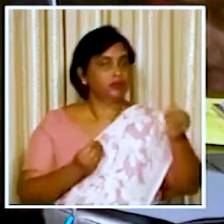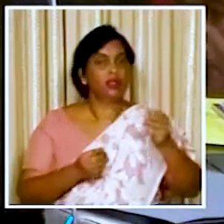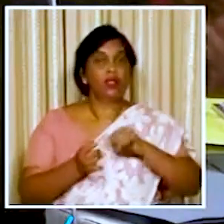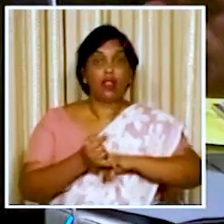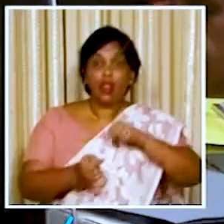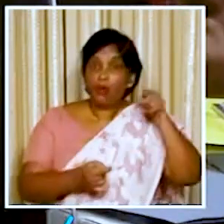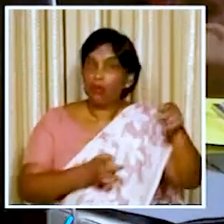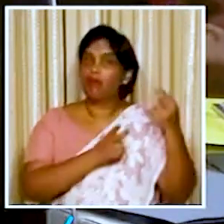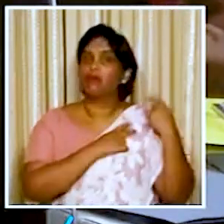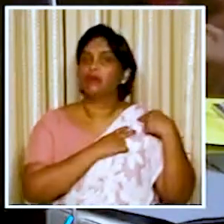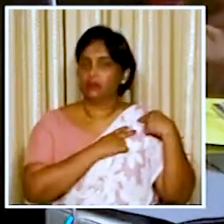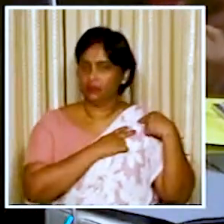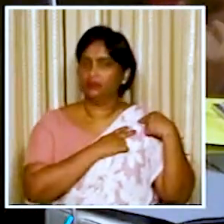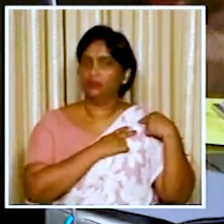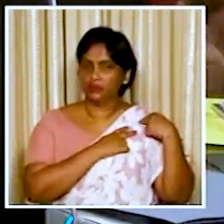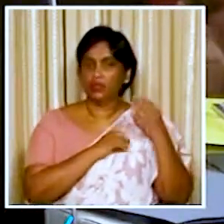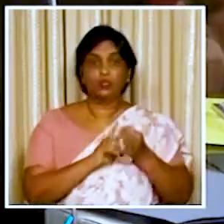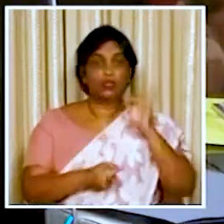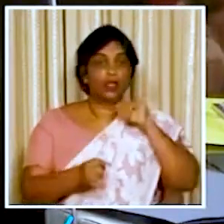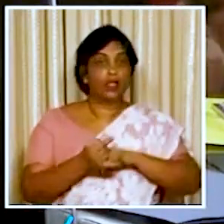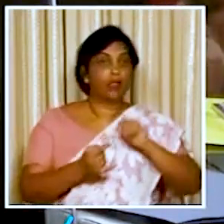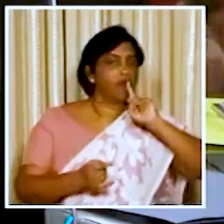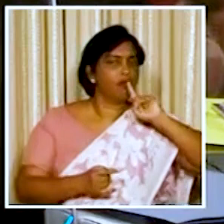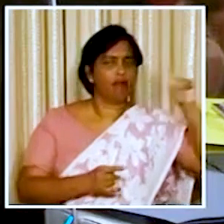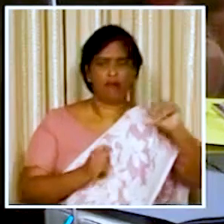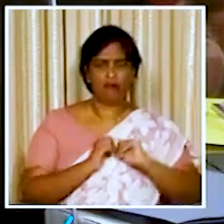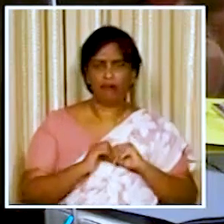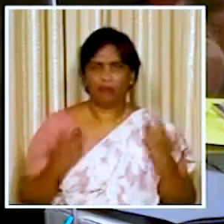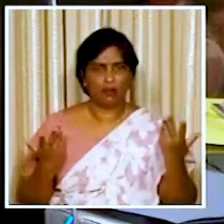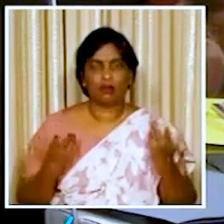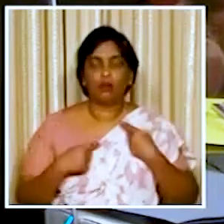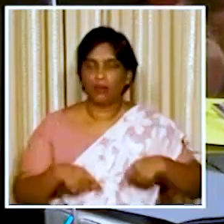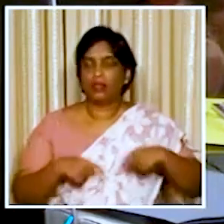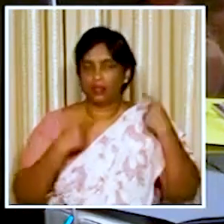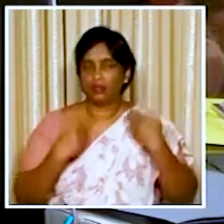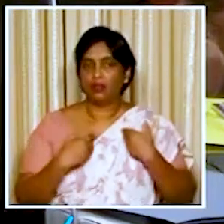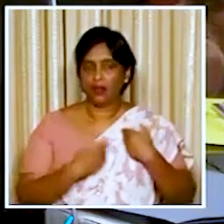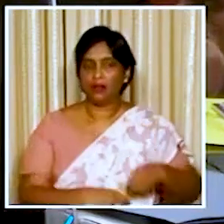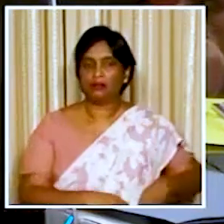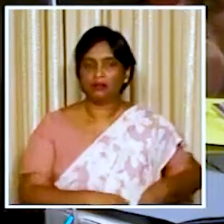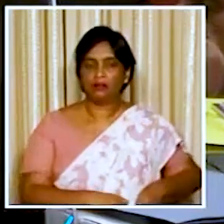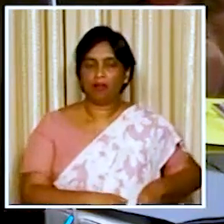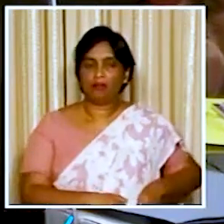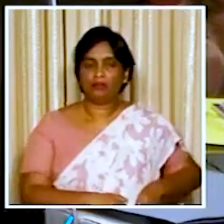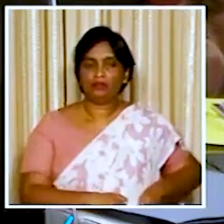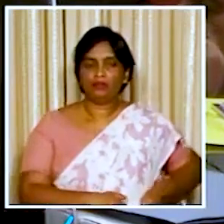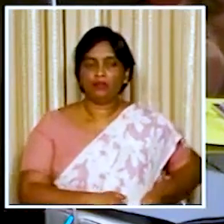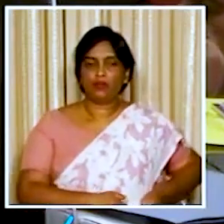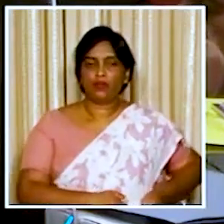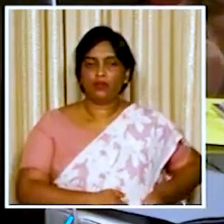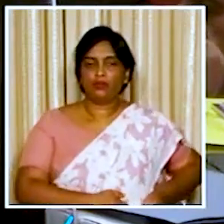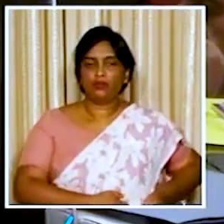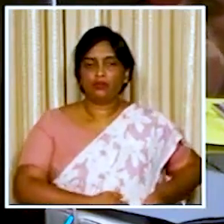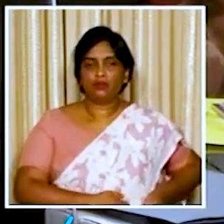තීන්දුව කරන්න ඕනේ. ඉතුමිය ජනාධිපති ලේකම්ගේ ගහන ඕනාවක් නැහැ. ඒකයි මගේ තර්කය. පොඩ්ඩක් ඉන්නකෝ. එතකොට මේ